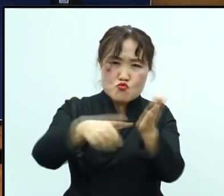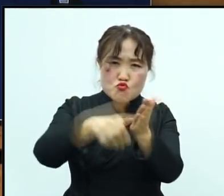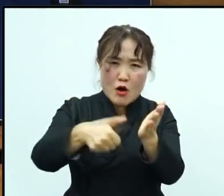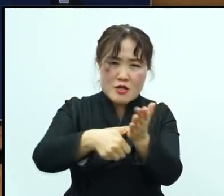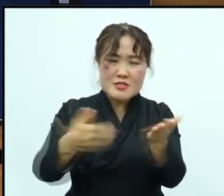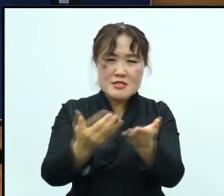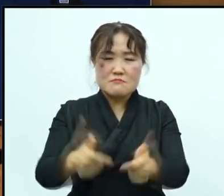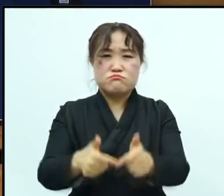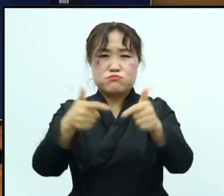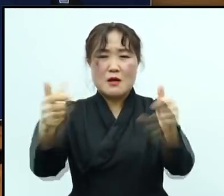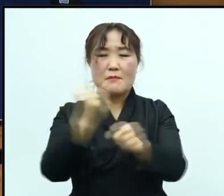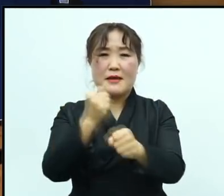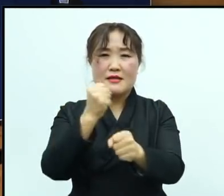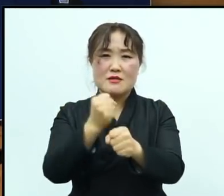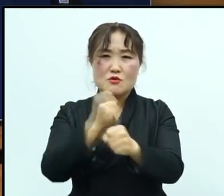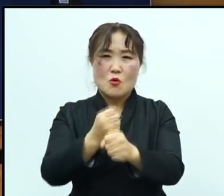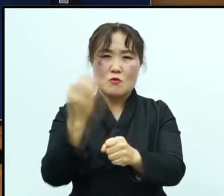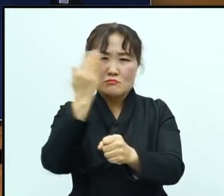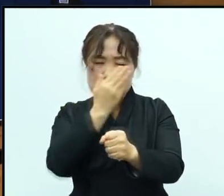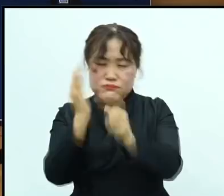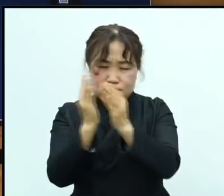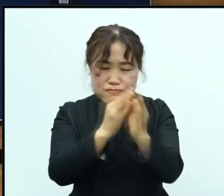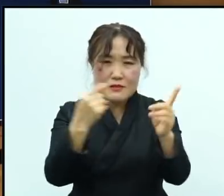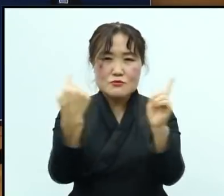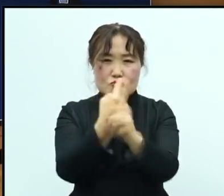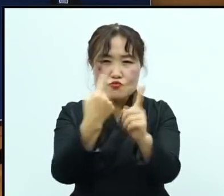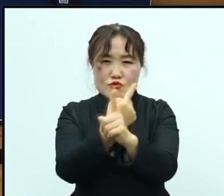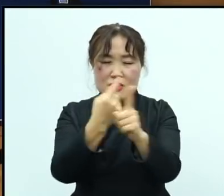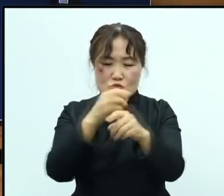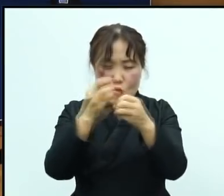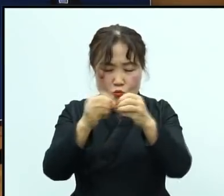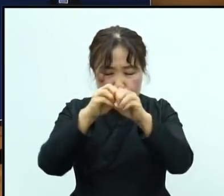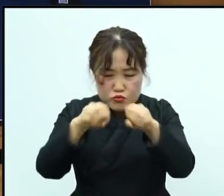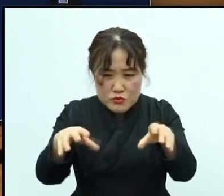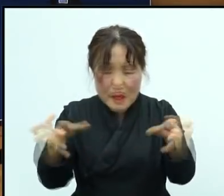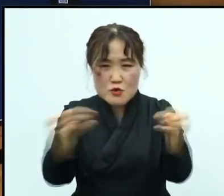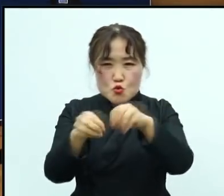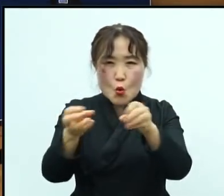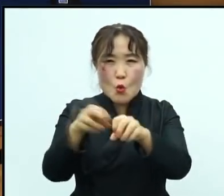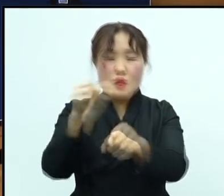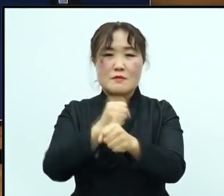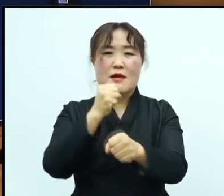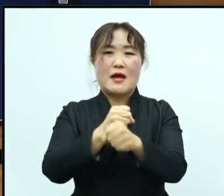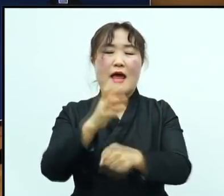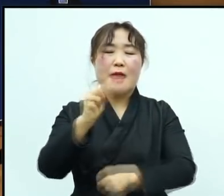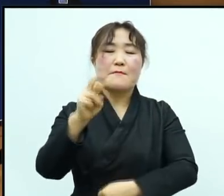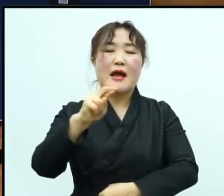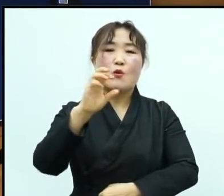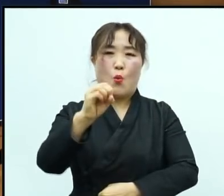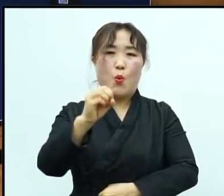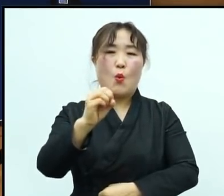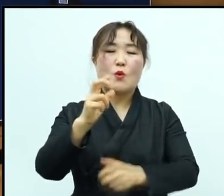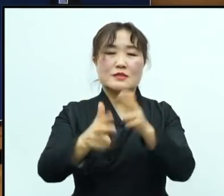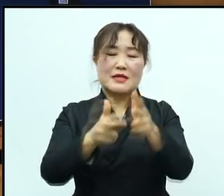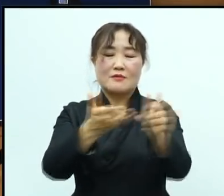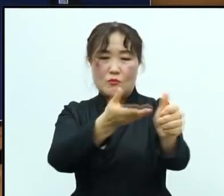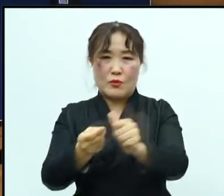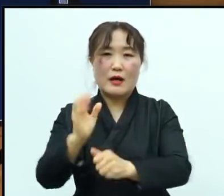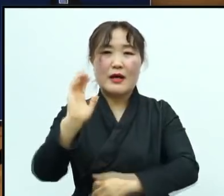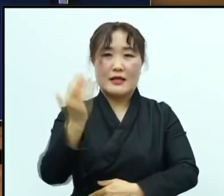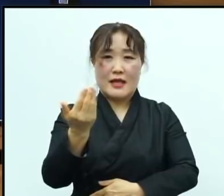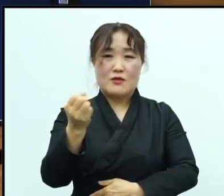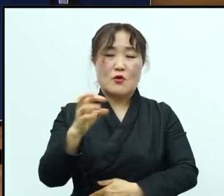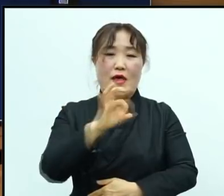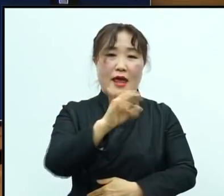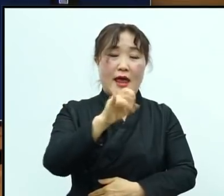확대하고 항공정비와 수리, 분해조립 등 이른바 MRO 산업을 육성하겠습니다. 또